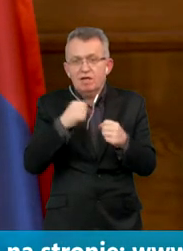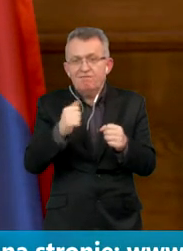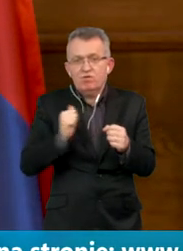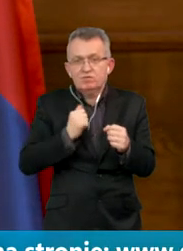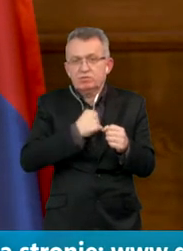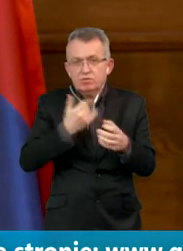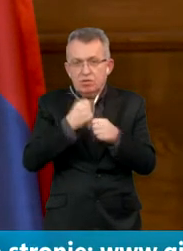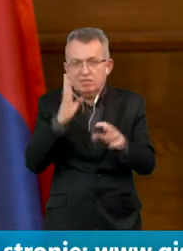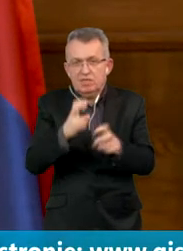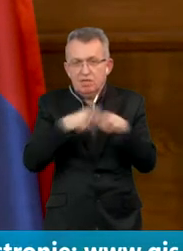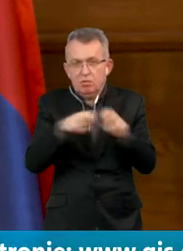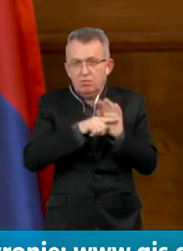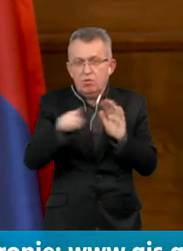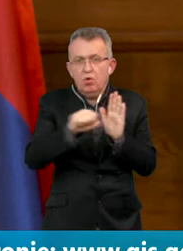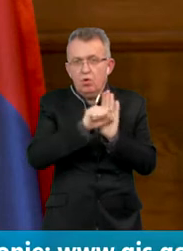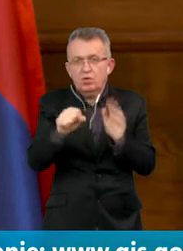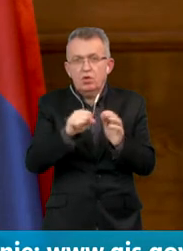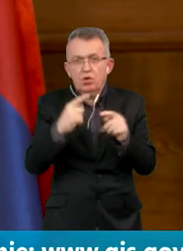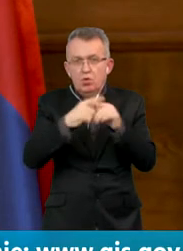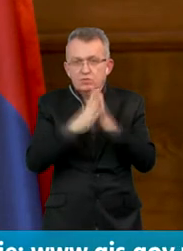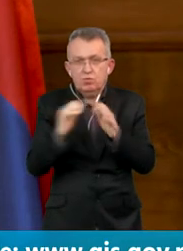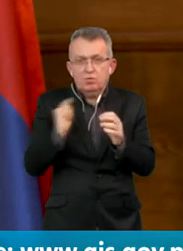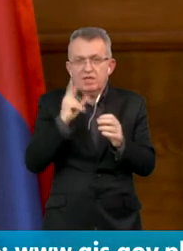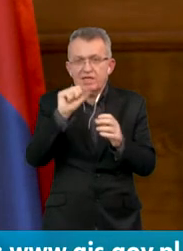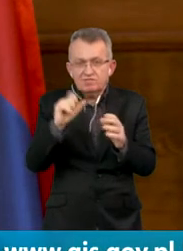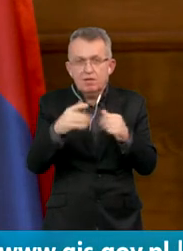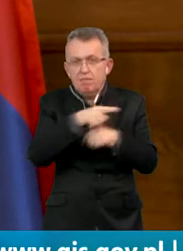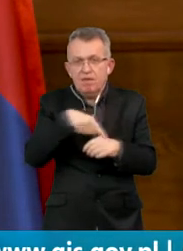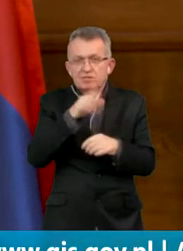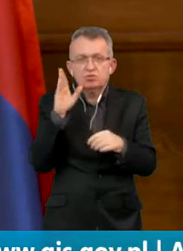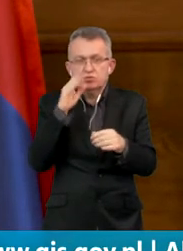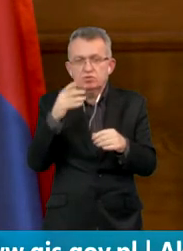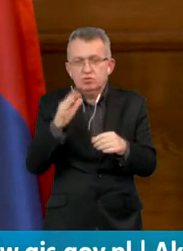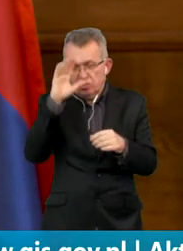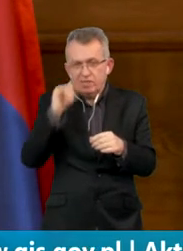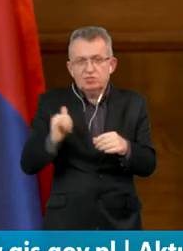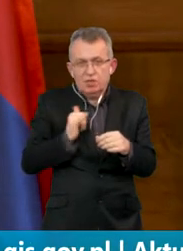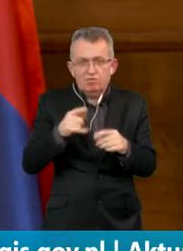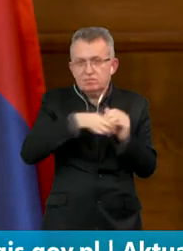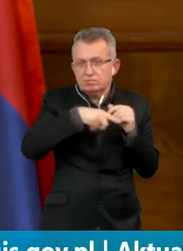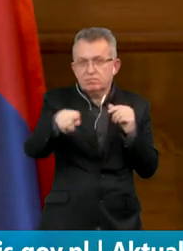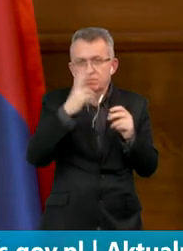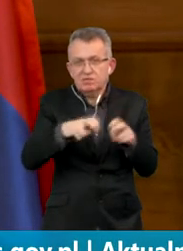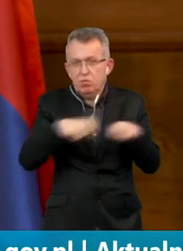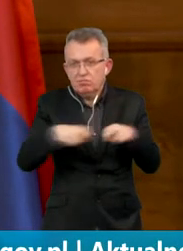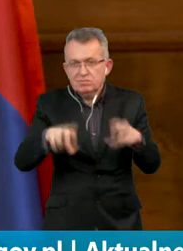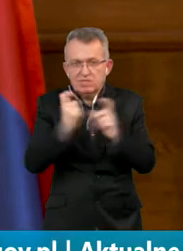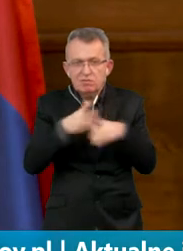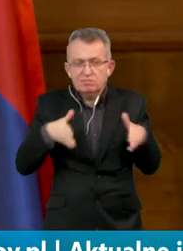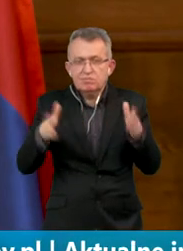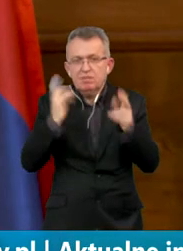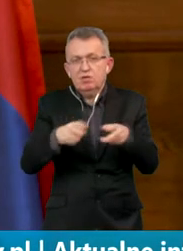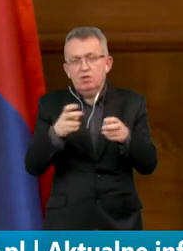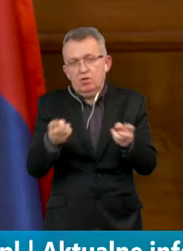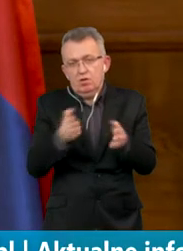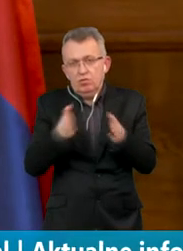Polskiego, właśnie na odcinku pomiędzy Kościołem Garnizonowym a Placem Szarych Szeregów, więc tam też te wszystkie chodniki będą wymienione na